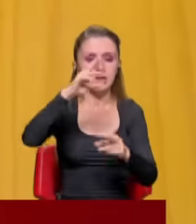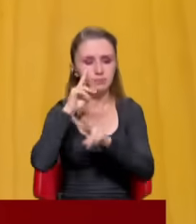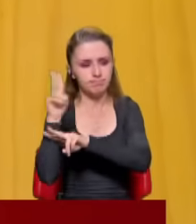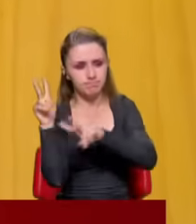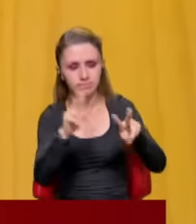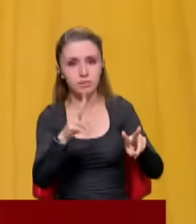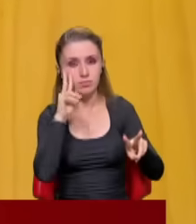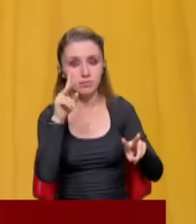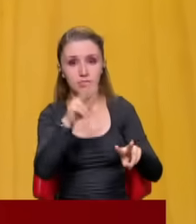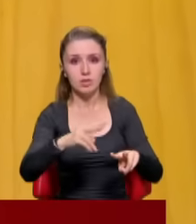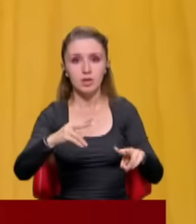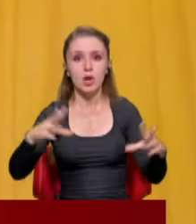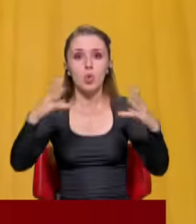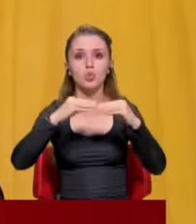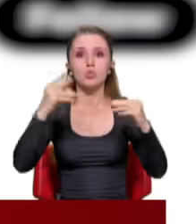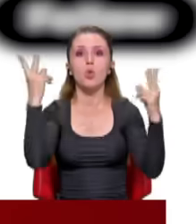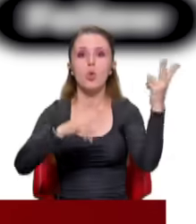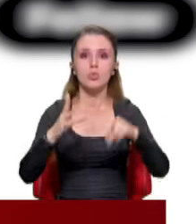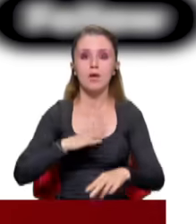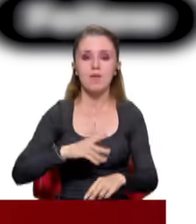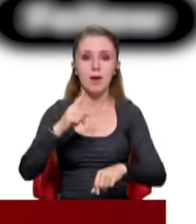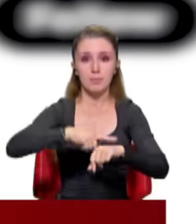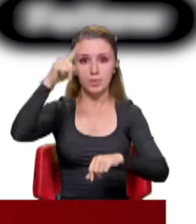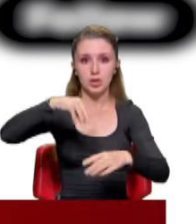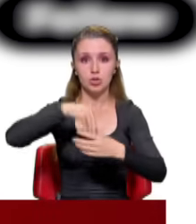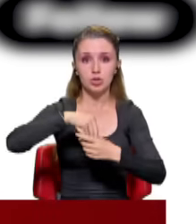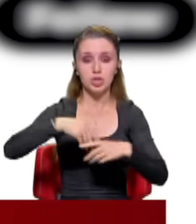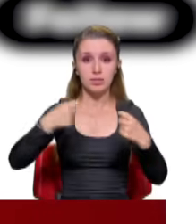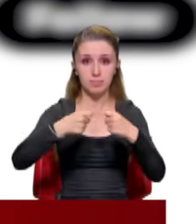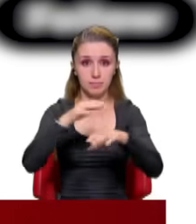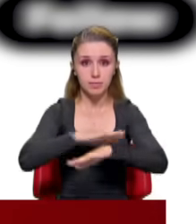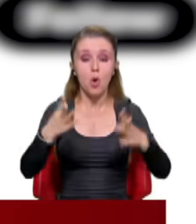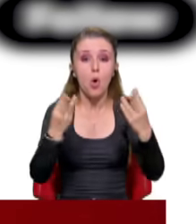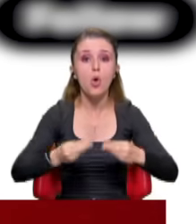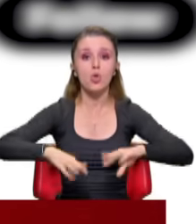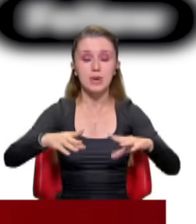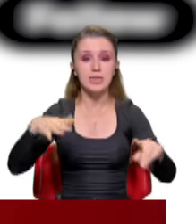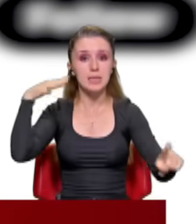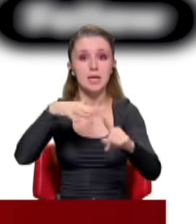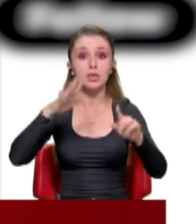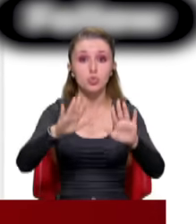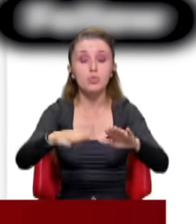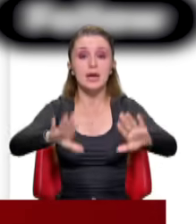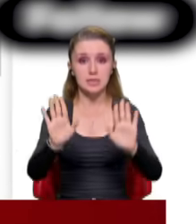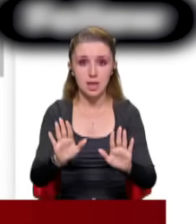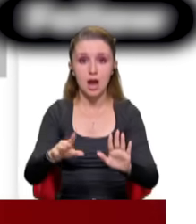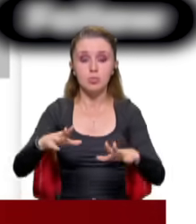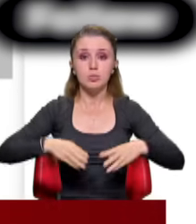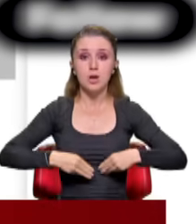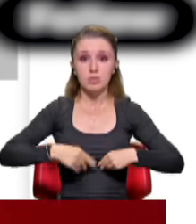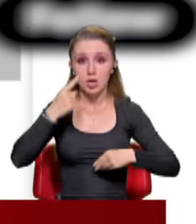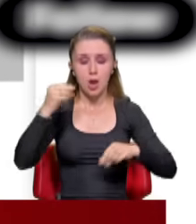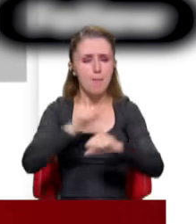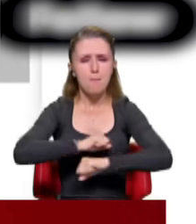önünde toplu katliam yapılmaktadır 24 saat içinde Ateşkes sağlanamazsa saldırılar durmazsa mazlumların